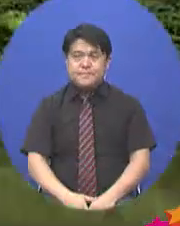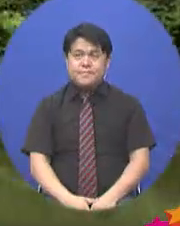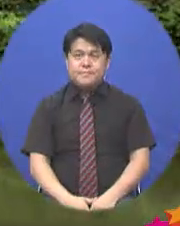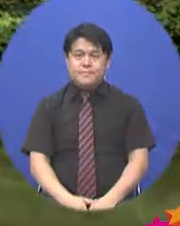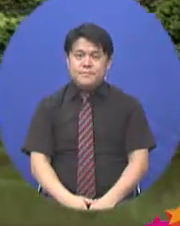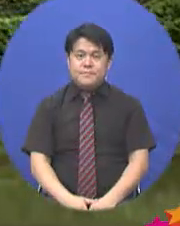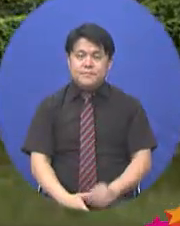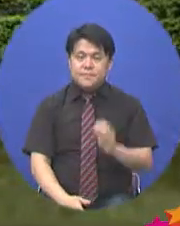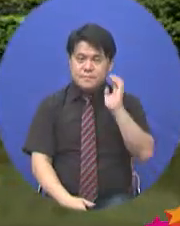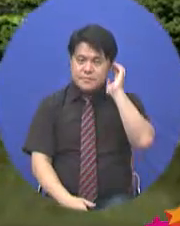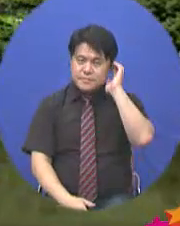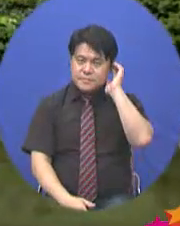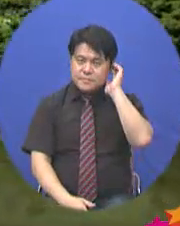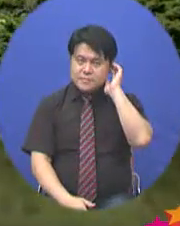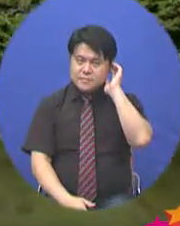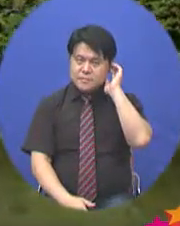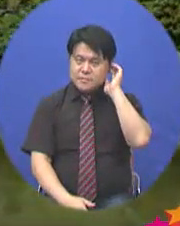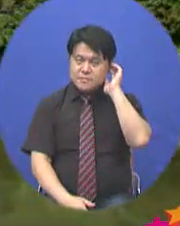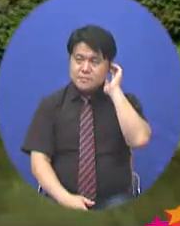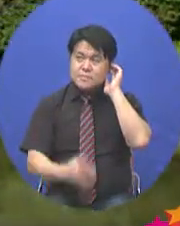들려주시듯